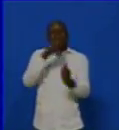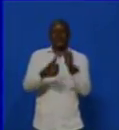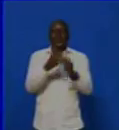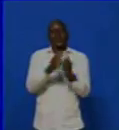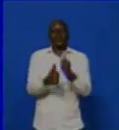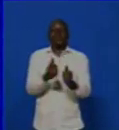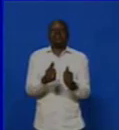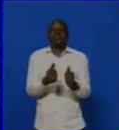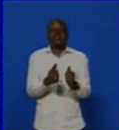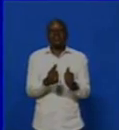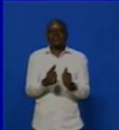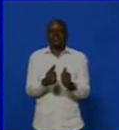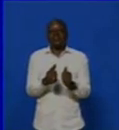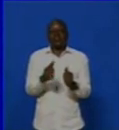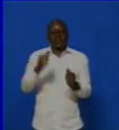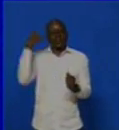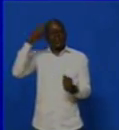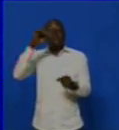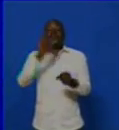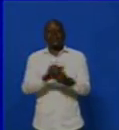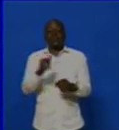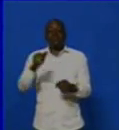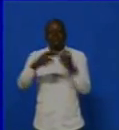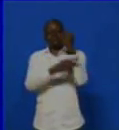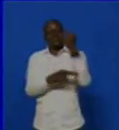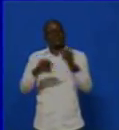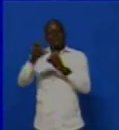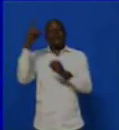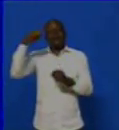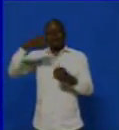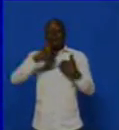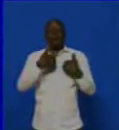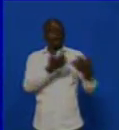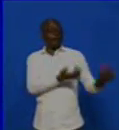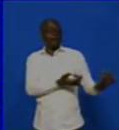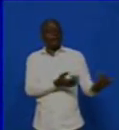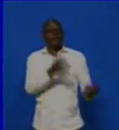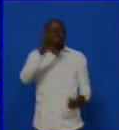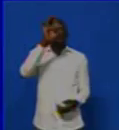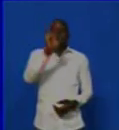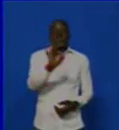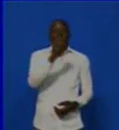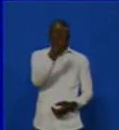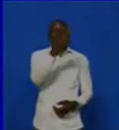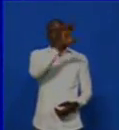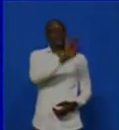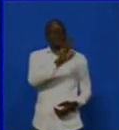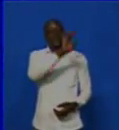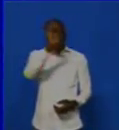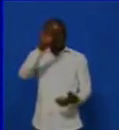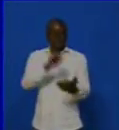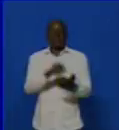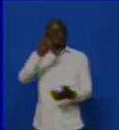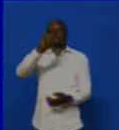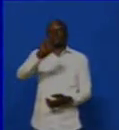rizicoles. En termes de prévision, la région de Cascade attend environ 266 400 tonnes de céréales contre